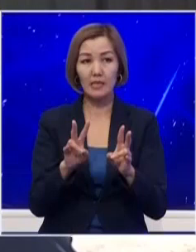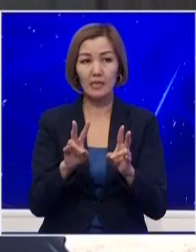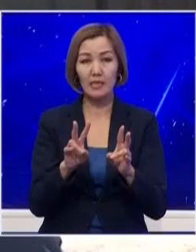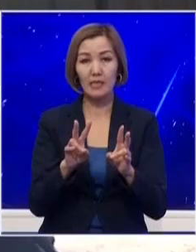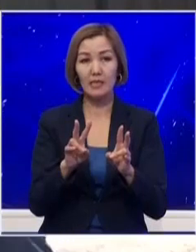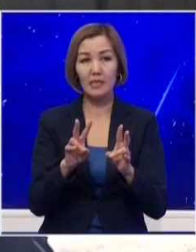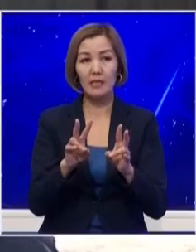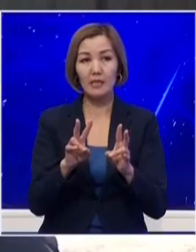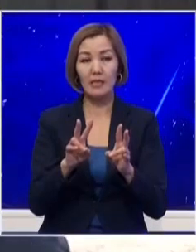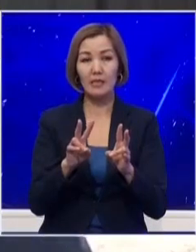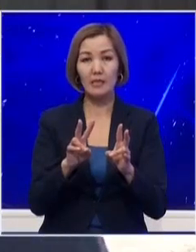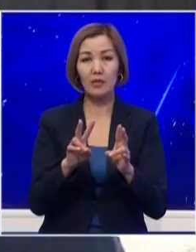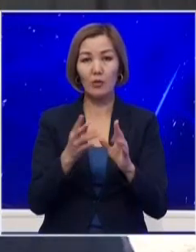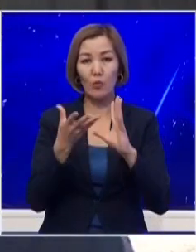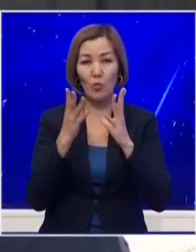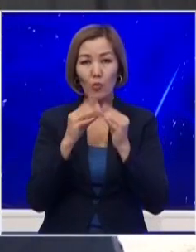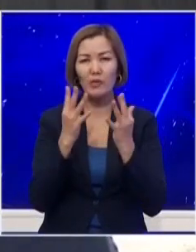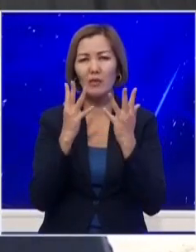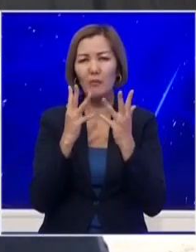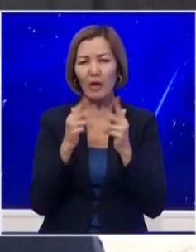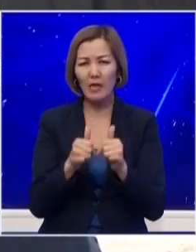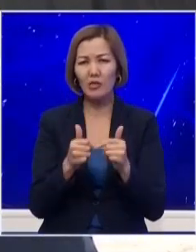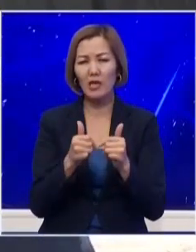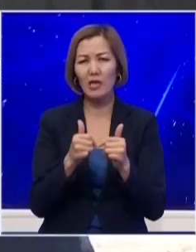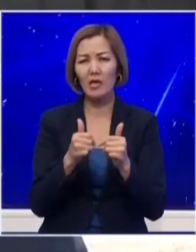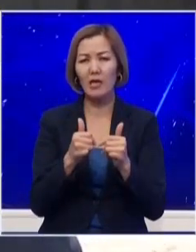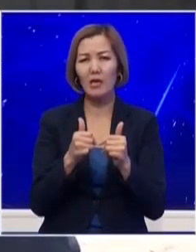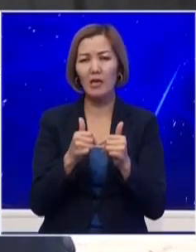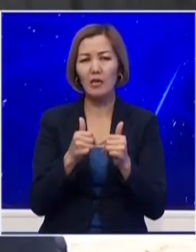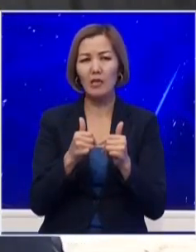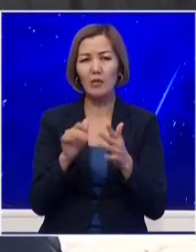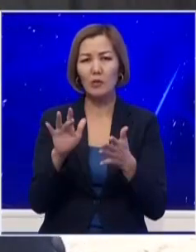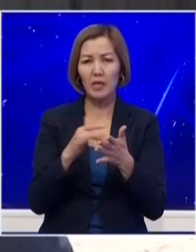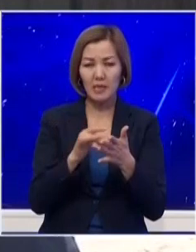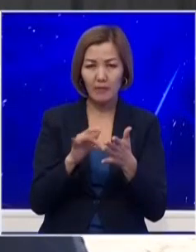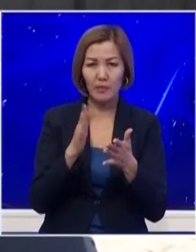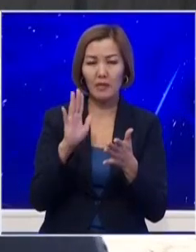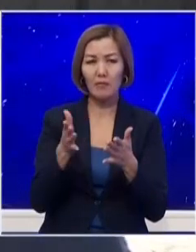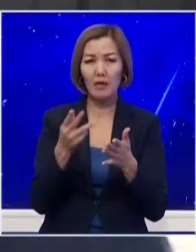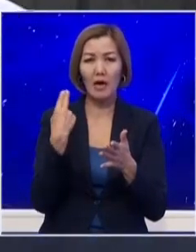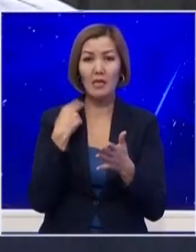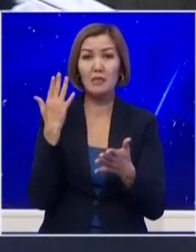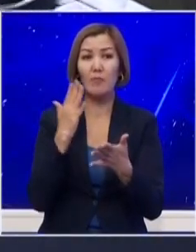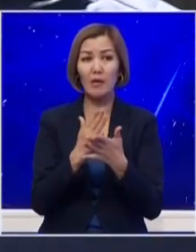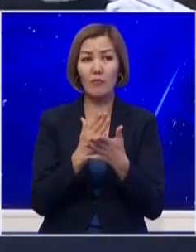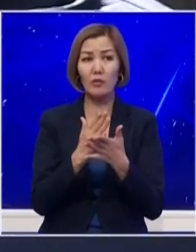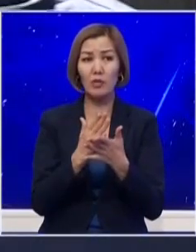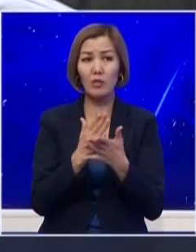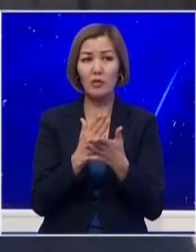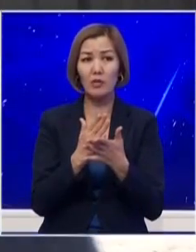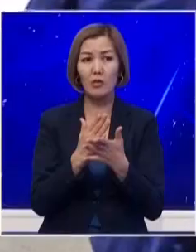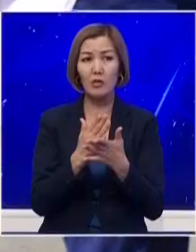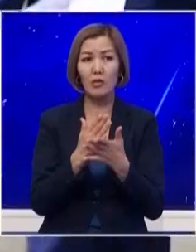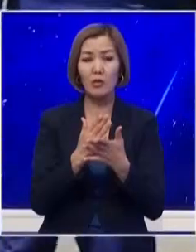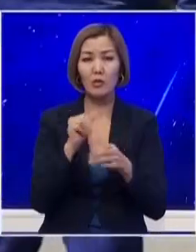показания шешуден бөлек осы газға қарызы бар тұтынушылардың онлайн режимінде өшіре